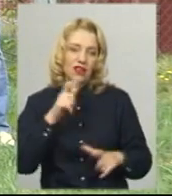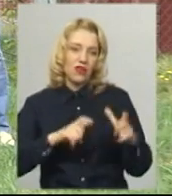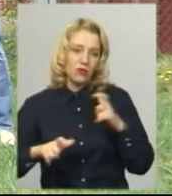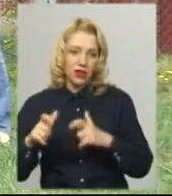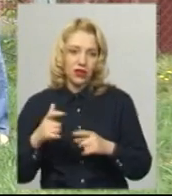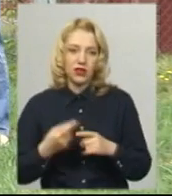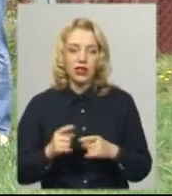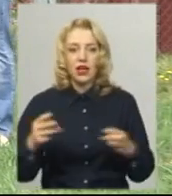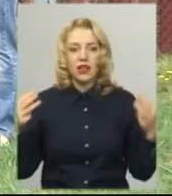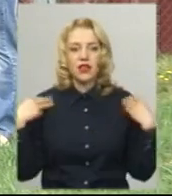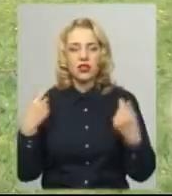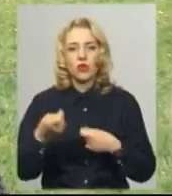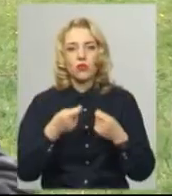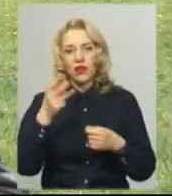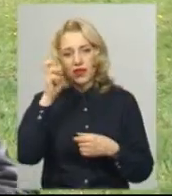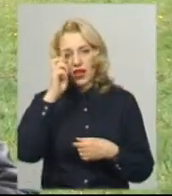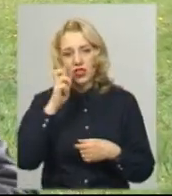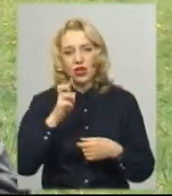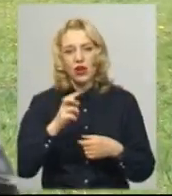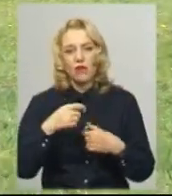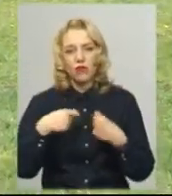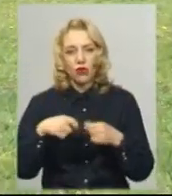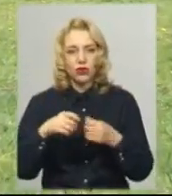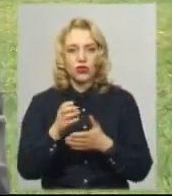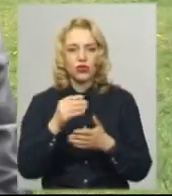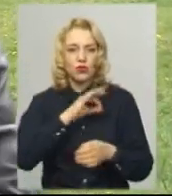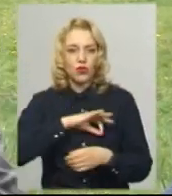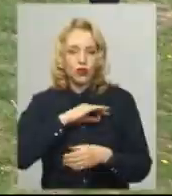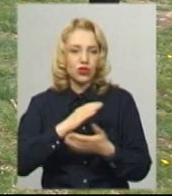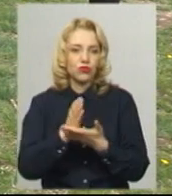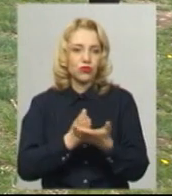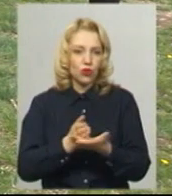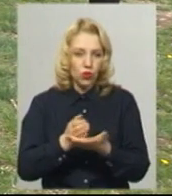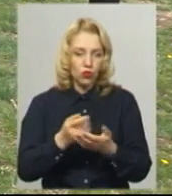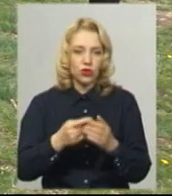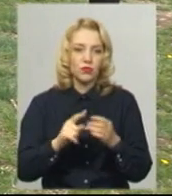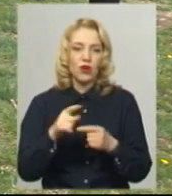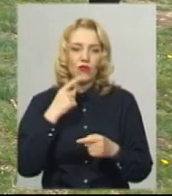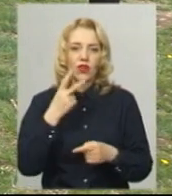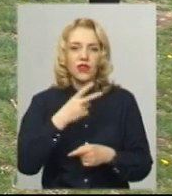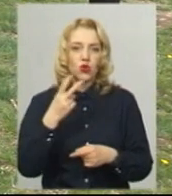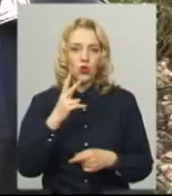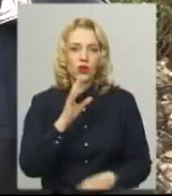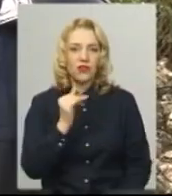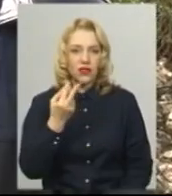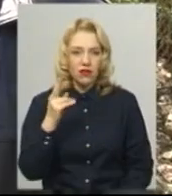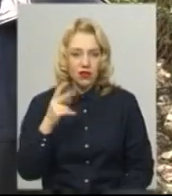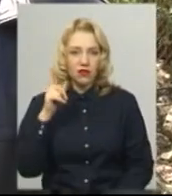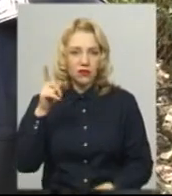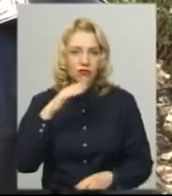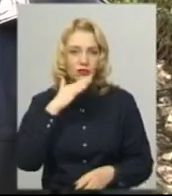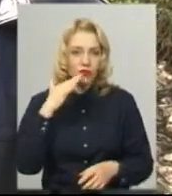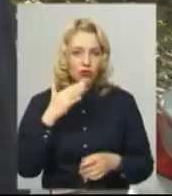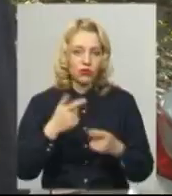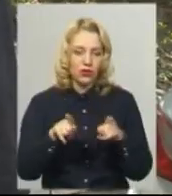Начальник управління Держпродспоживслужби в Віньковецькому районі Василь Вознюк каже, масова загибель почалася 22 квітня в селі Покутинці. Там 4